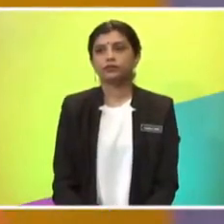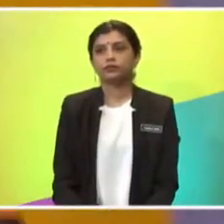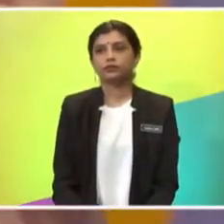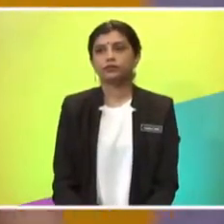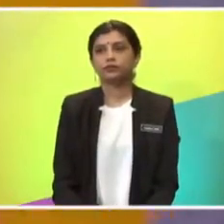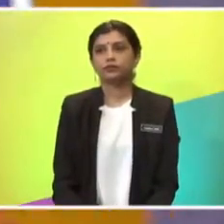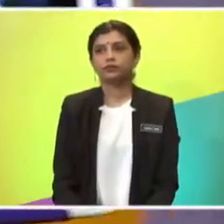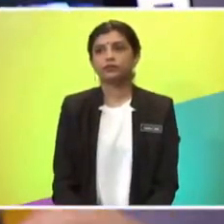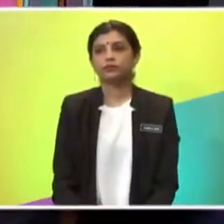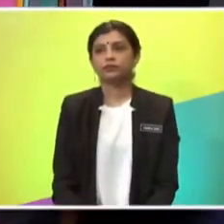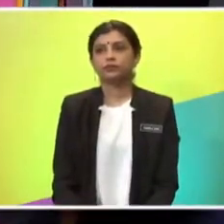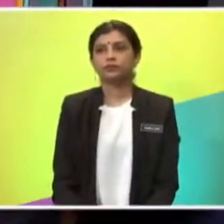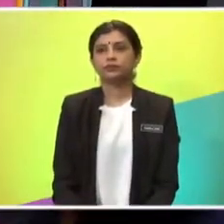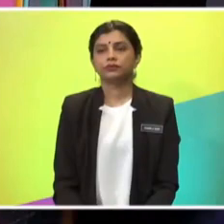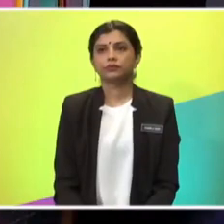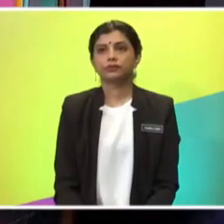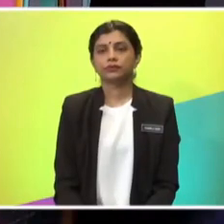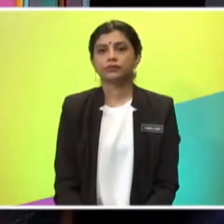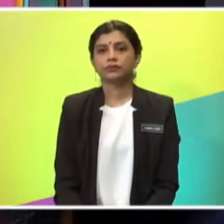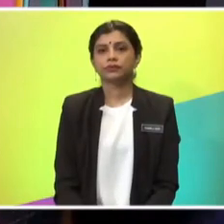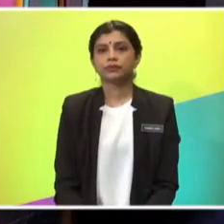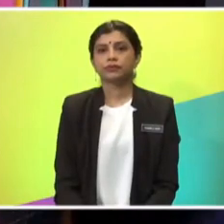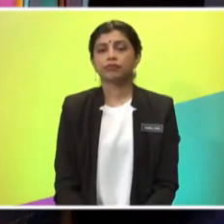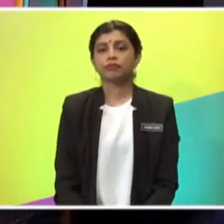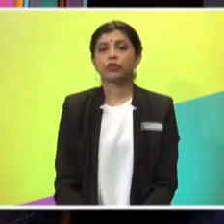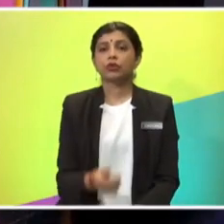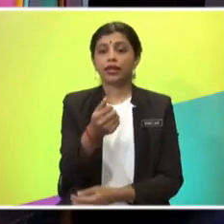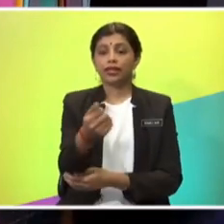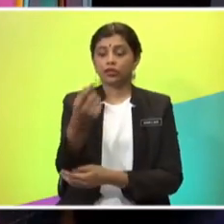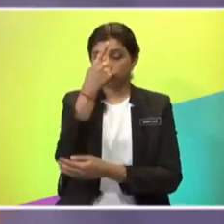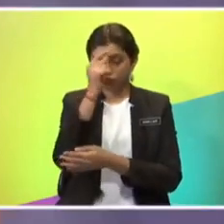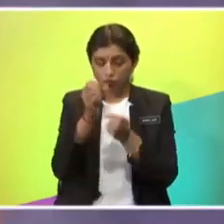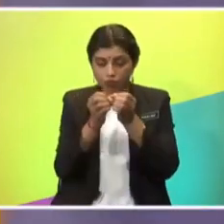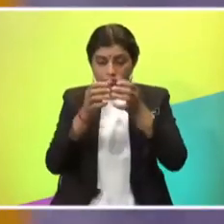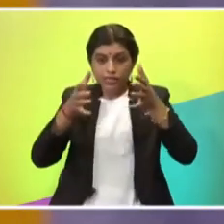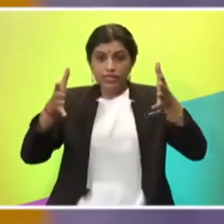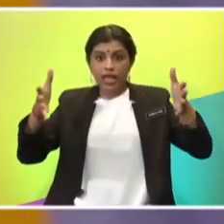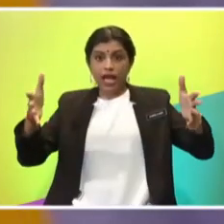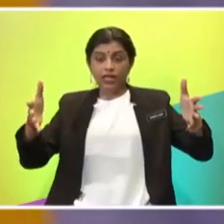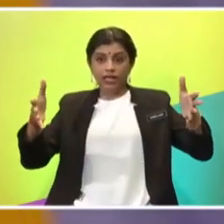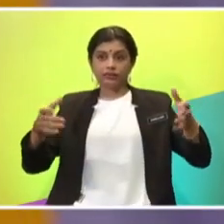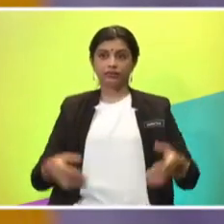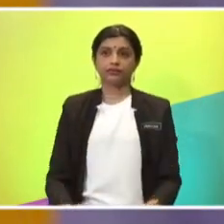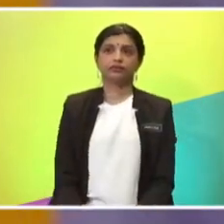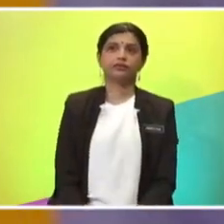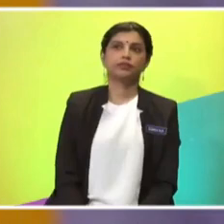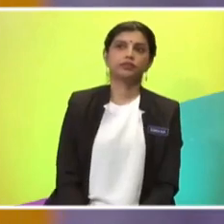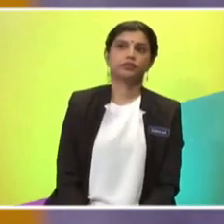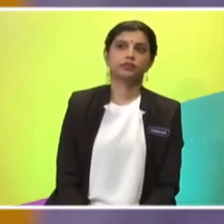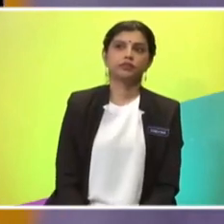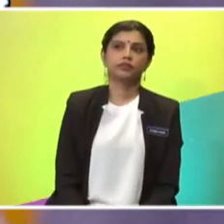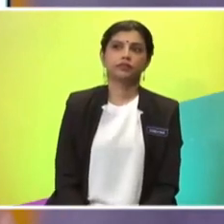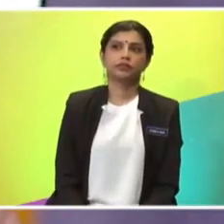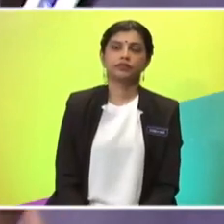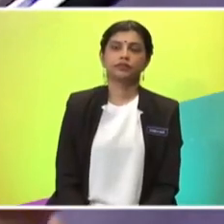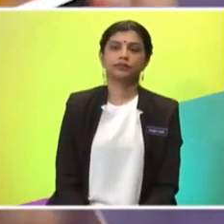Guna ni. Okey. Okey, maksudnya akan zoom dengan lebih jelas lah cikgu. Ya, besar. Dia boleh zoom lagi, boleh zoom lagi. Baik,